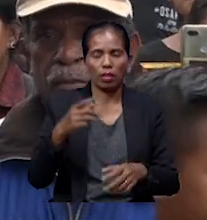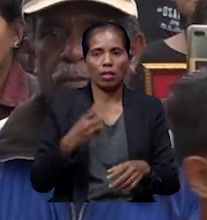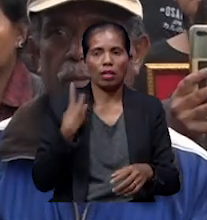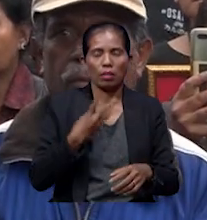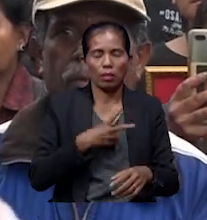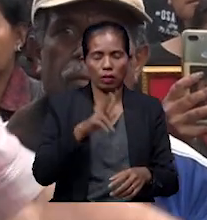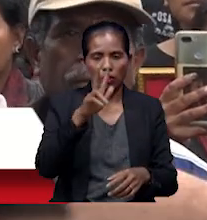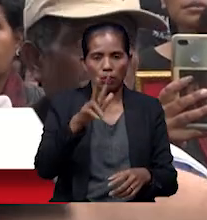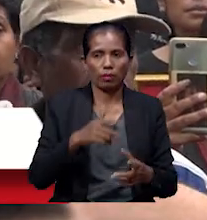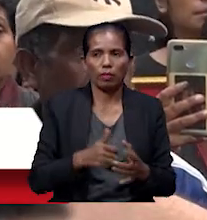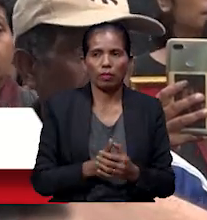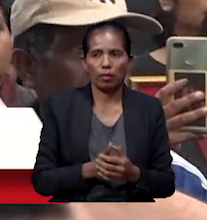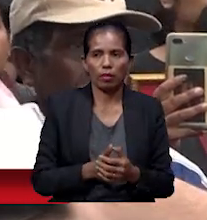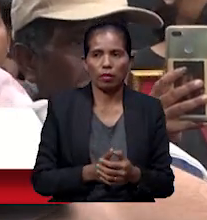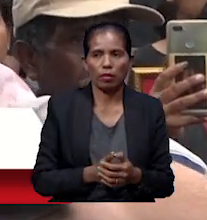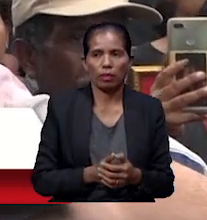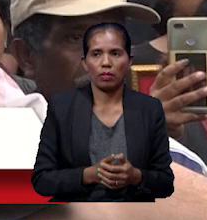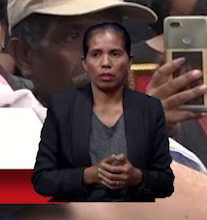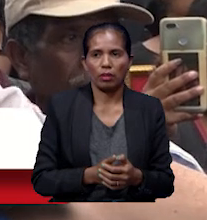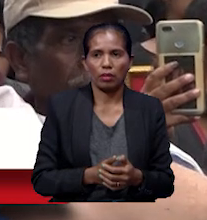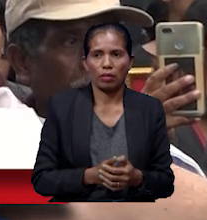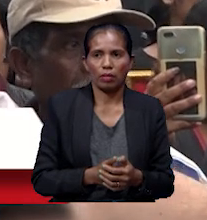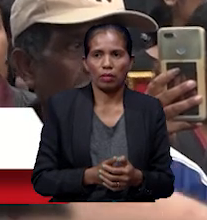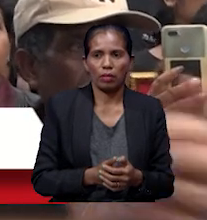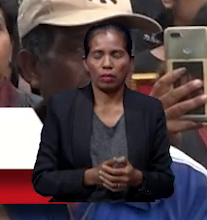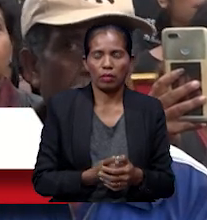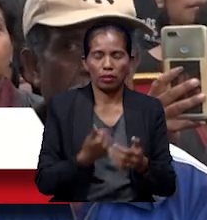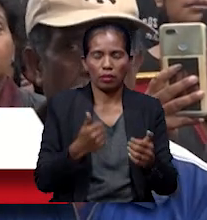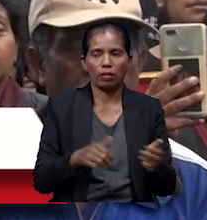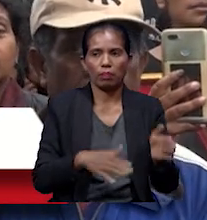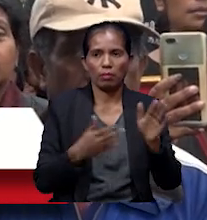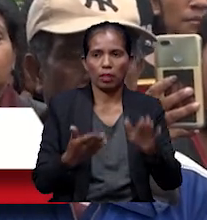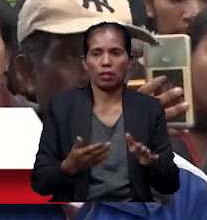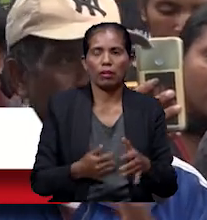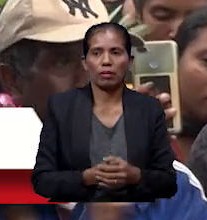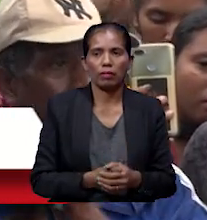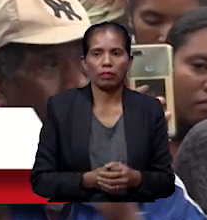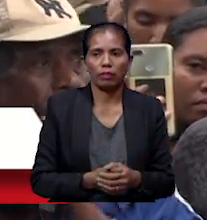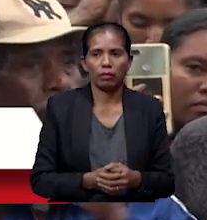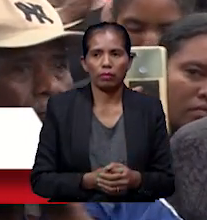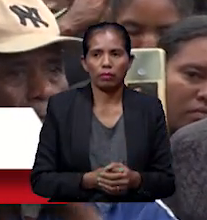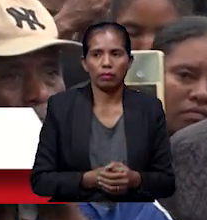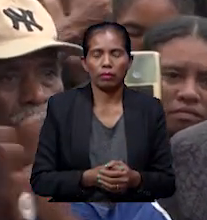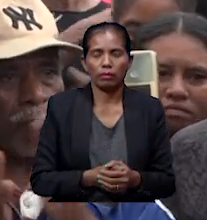bian, ida baka Abri gini Francisco Aurasi. Pasal limon.